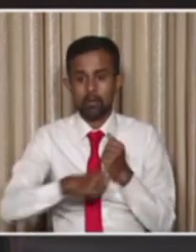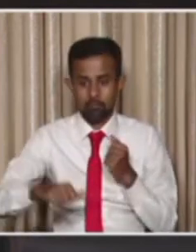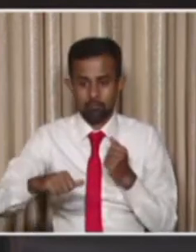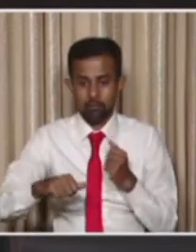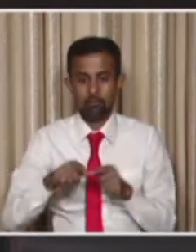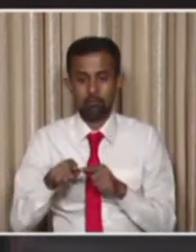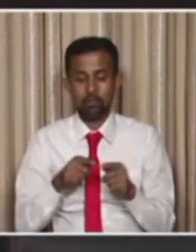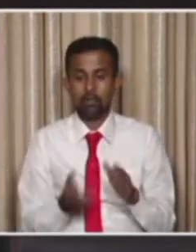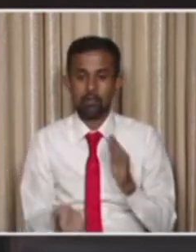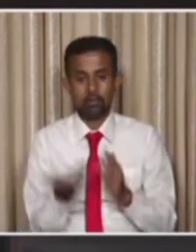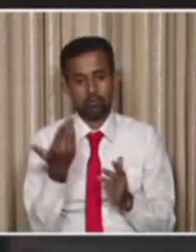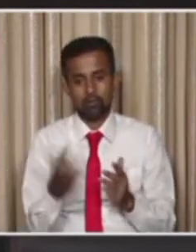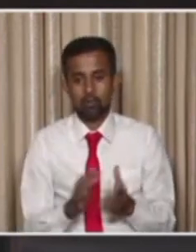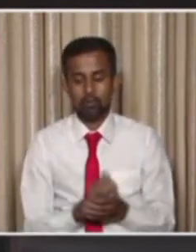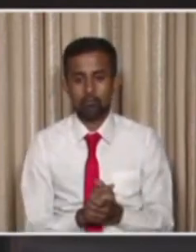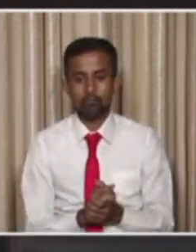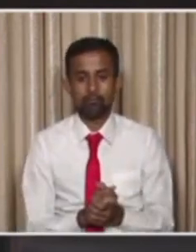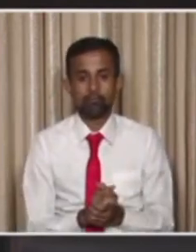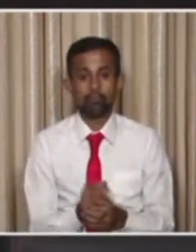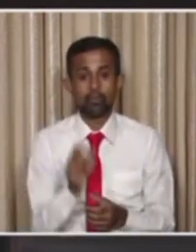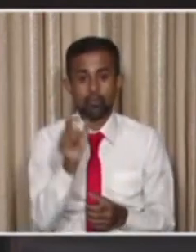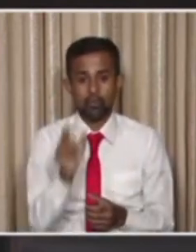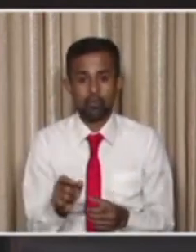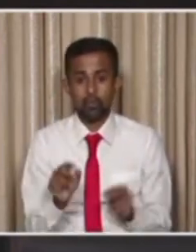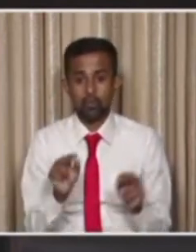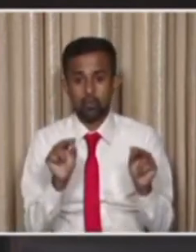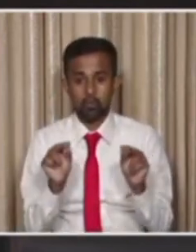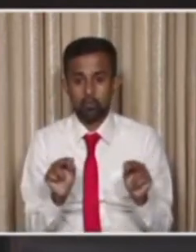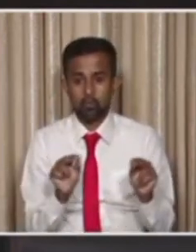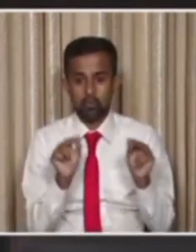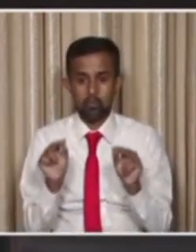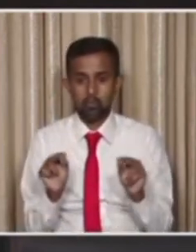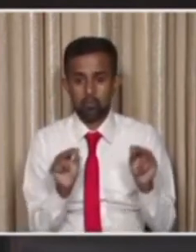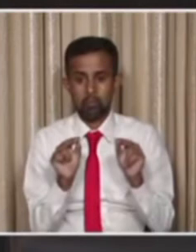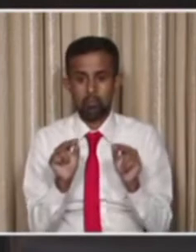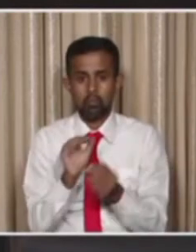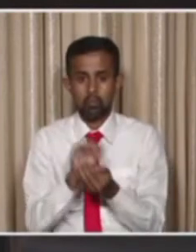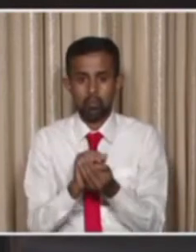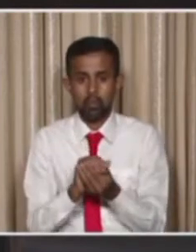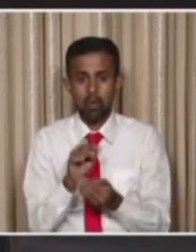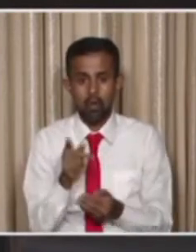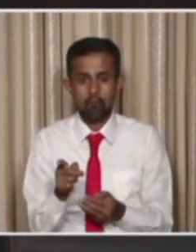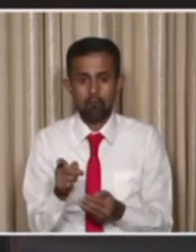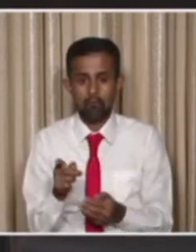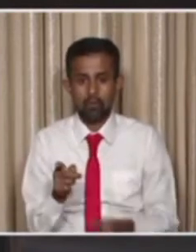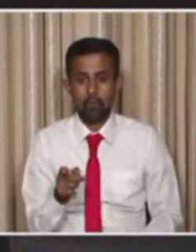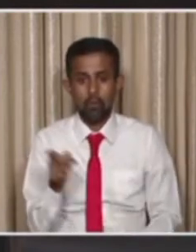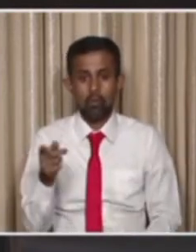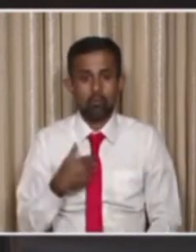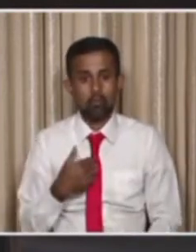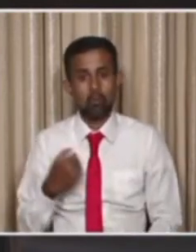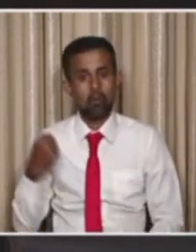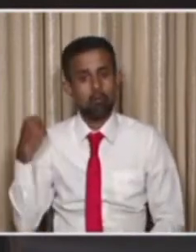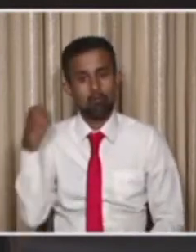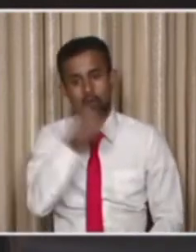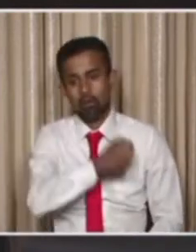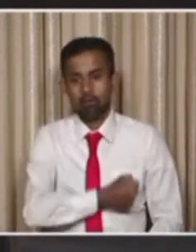යව්වා ඔහු පටිගත කිරීමක් තියෙනවා ඕකට මම ගහලා දානවා